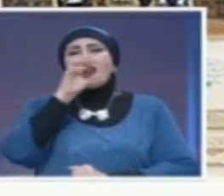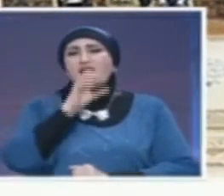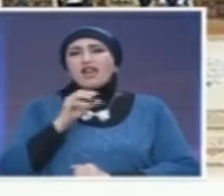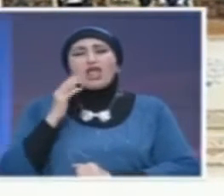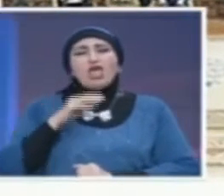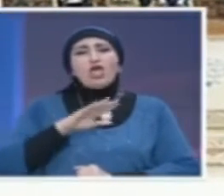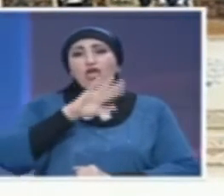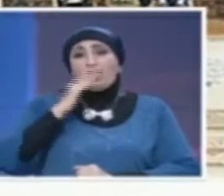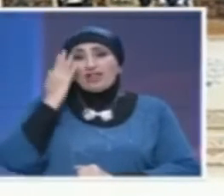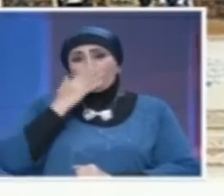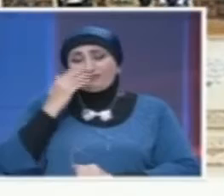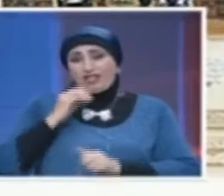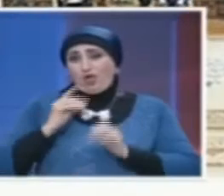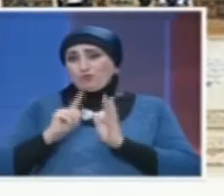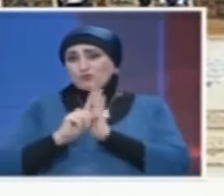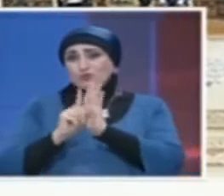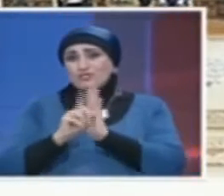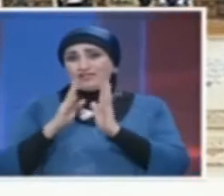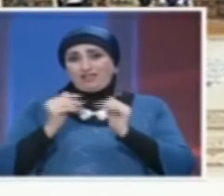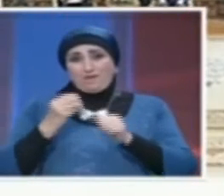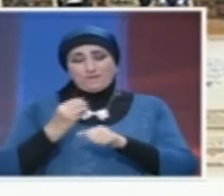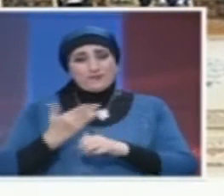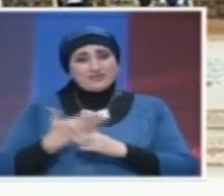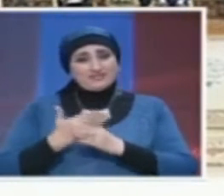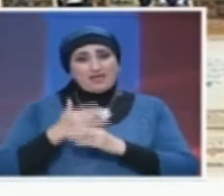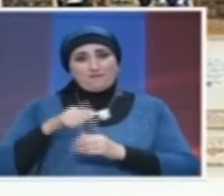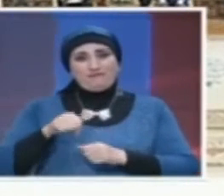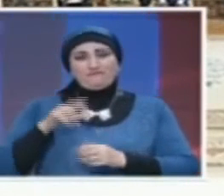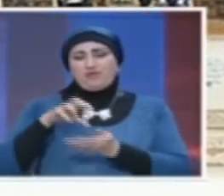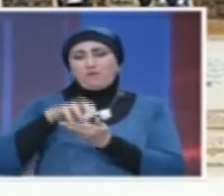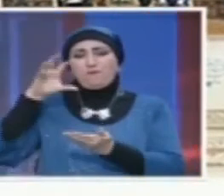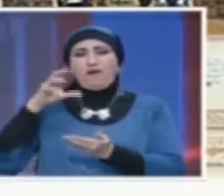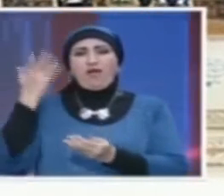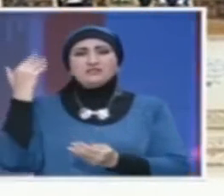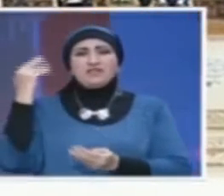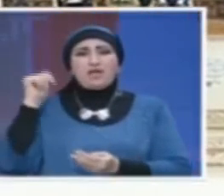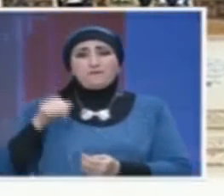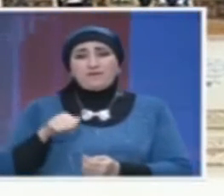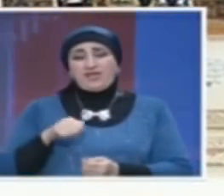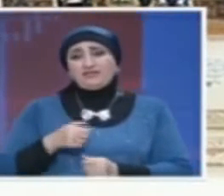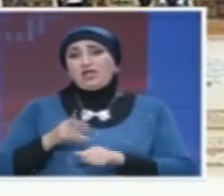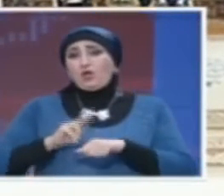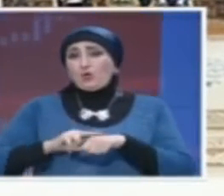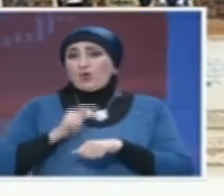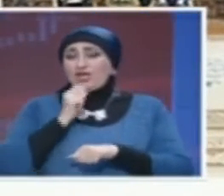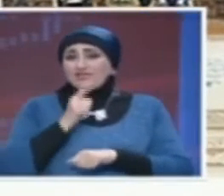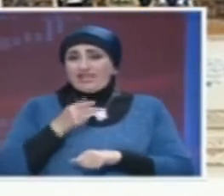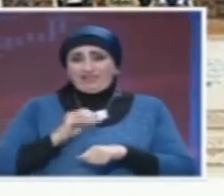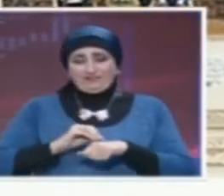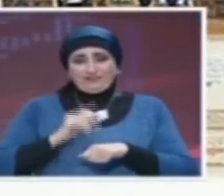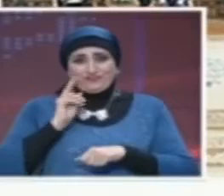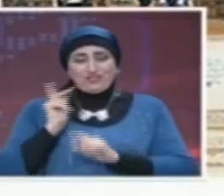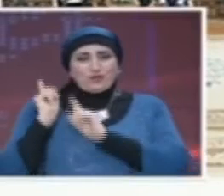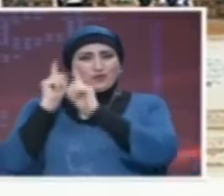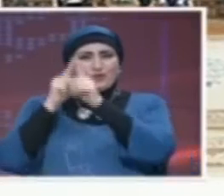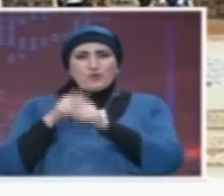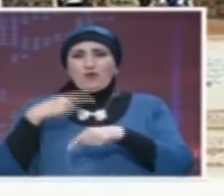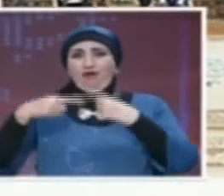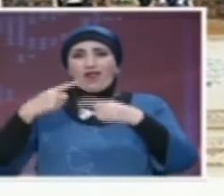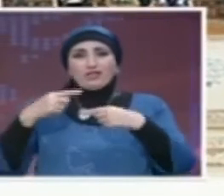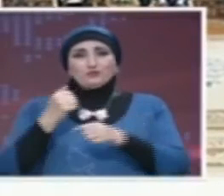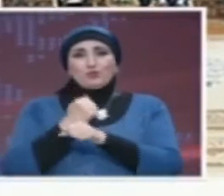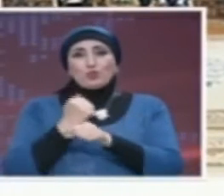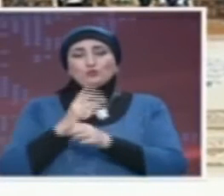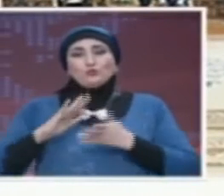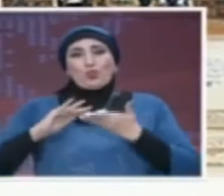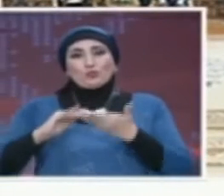قدمته من مساندة تاريخية في الكفاح من أجل الاستقلال خلال القرن الماضي، فضلا عن امتداد هذا الدور المصري